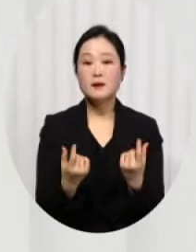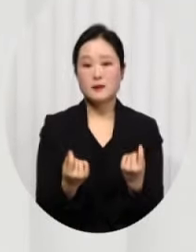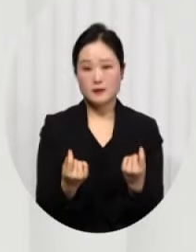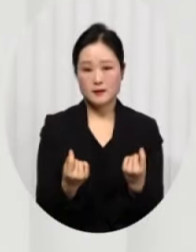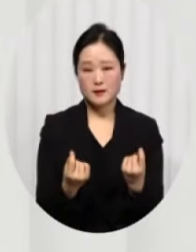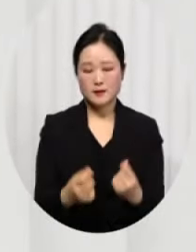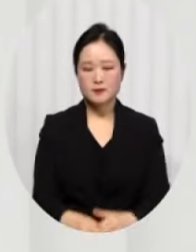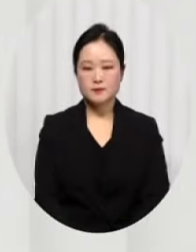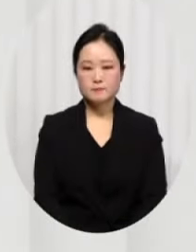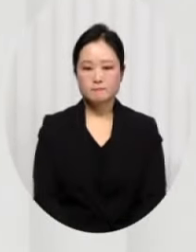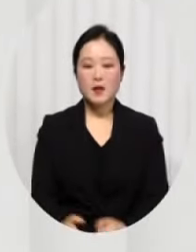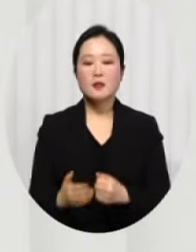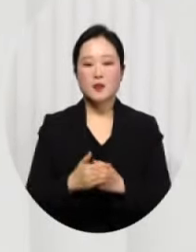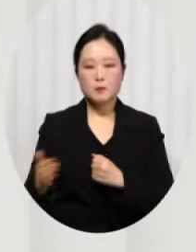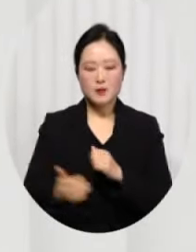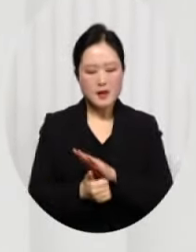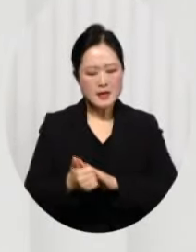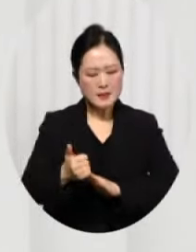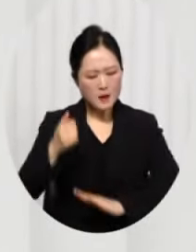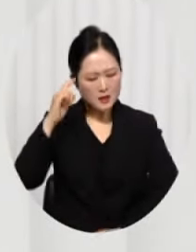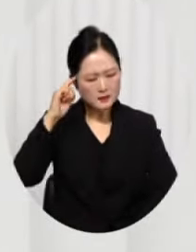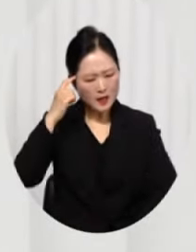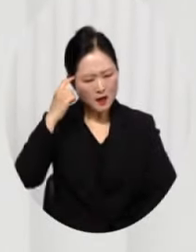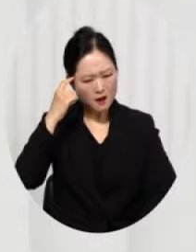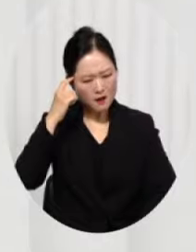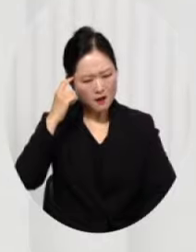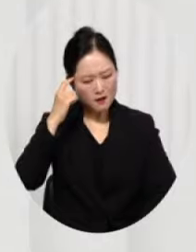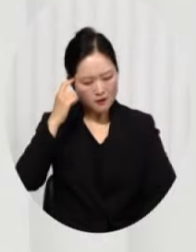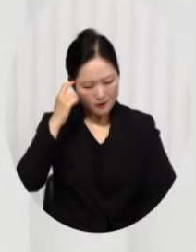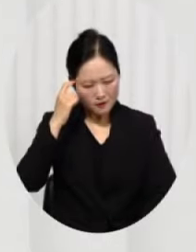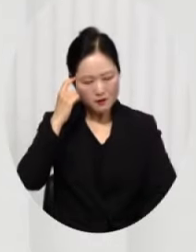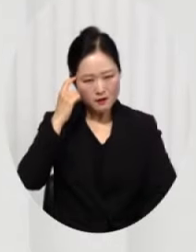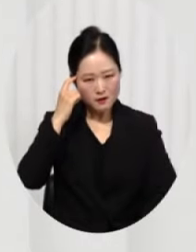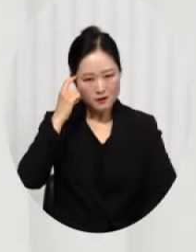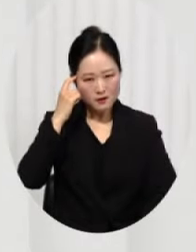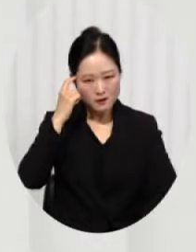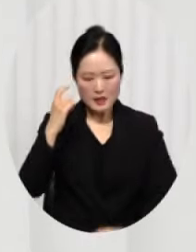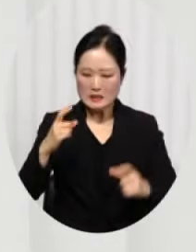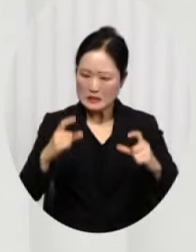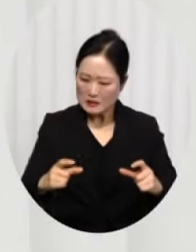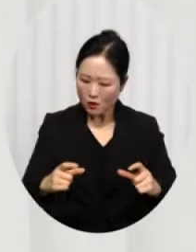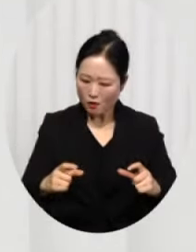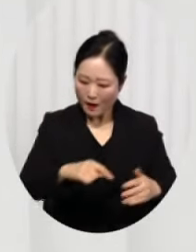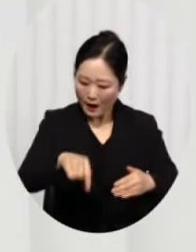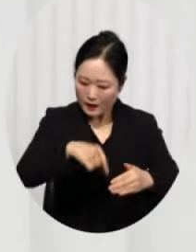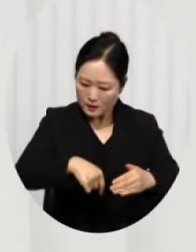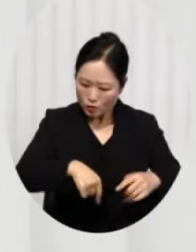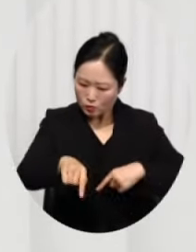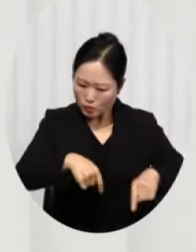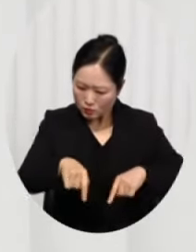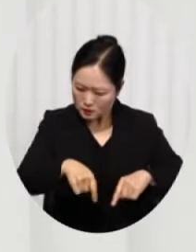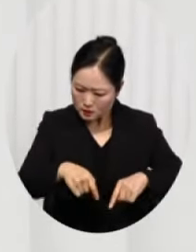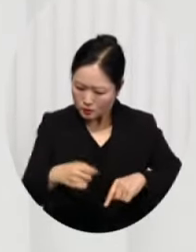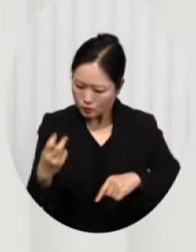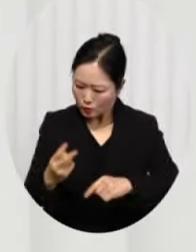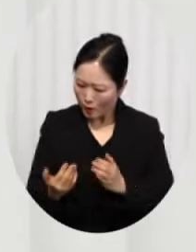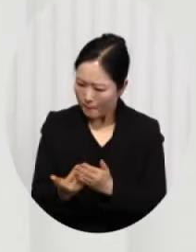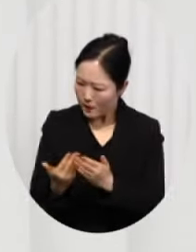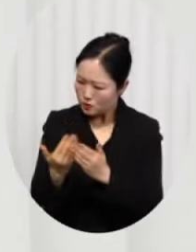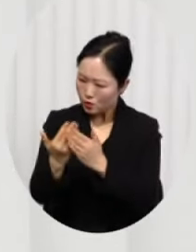않았냐? 전 이렇기 때문에 이 희망적 사고, 정말 이 희망적 사고가 지역 정치, 지역 발전에 들어올 때는